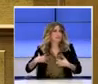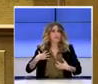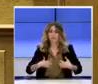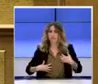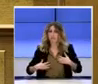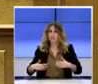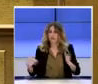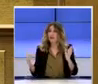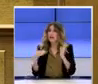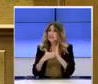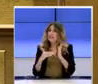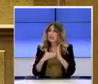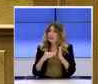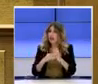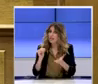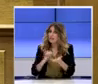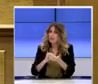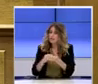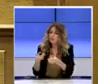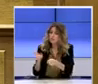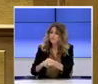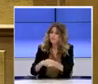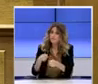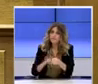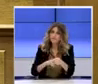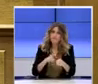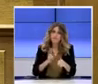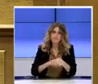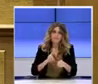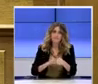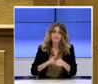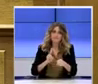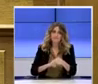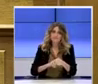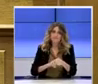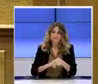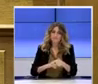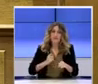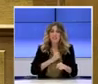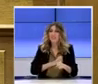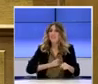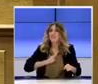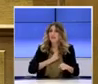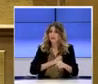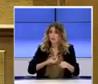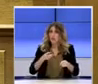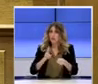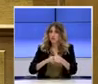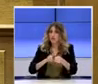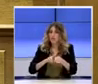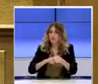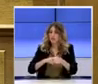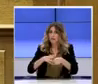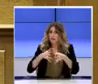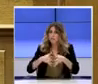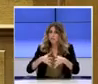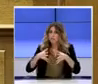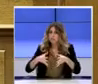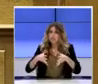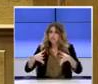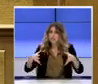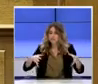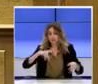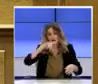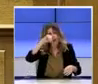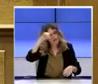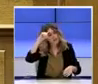εξίσου. Έχουμε φτάσει σε ένα πολύ υψηλό αριθμό απολειών. Είναι μια εξαιρετικά δύσκολη κατάσταση που απαιτεί